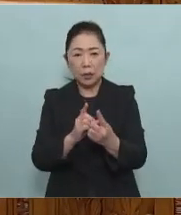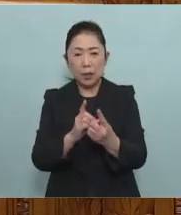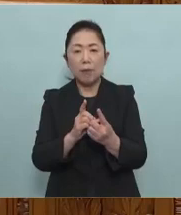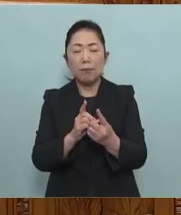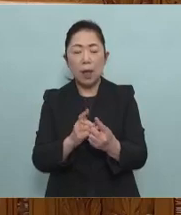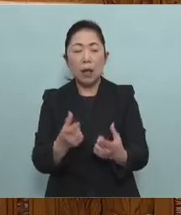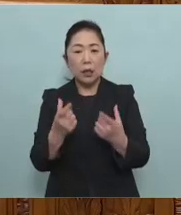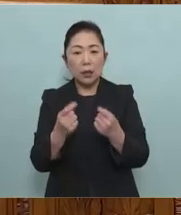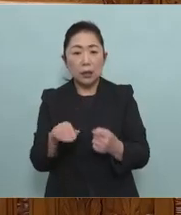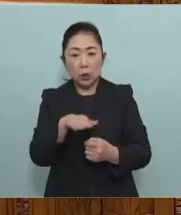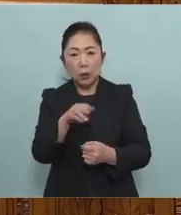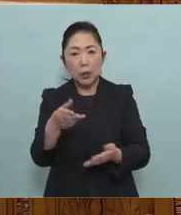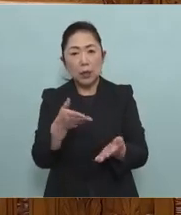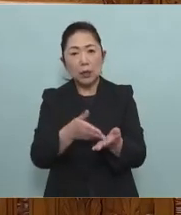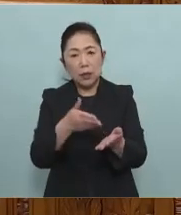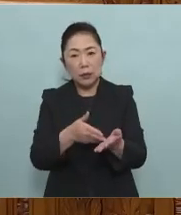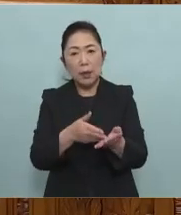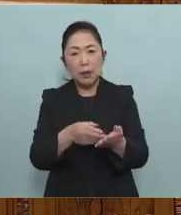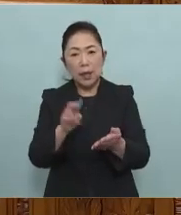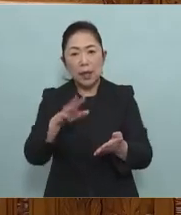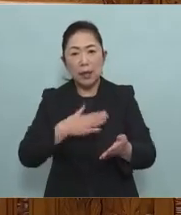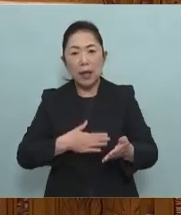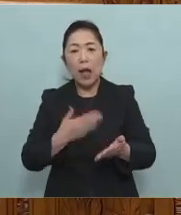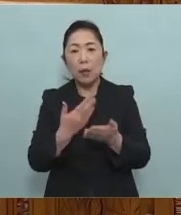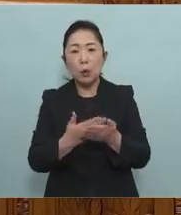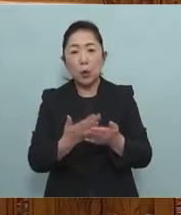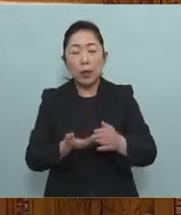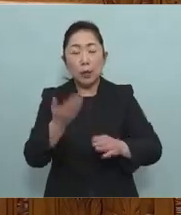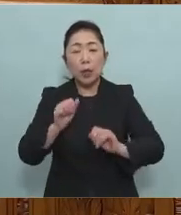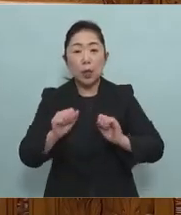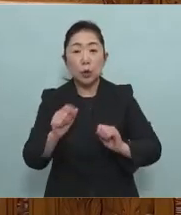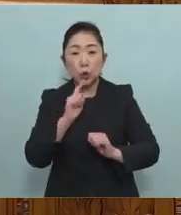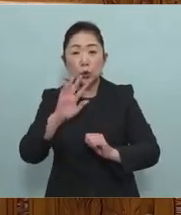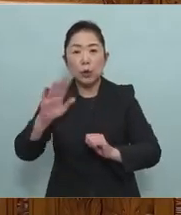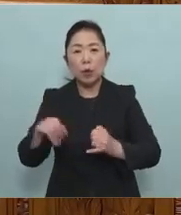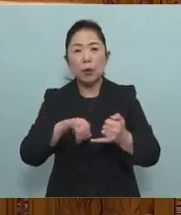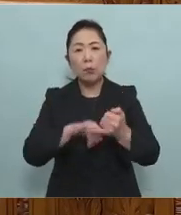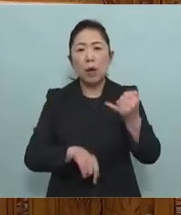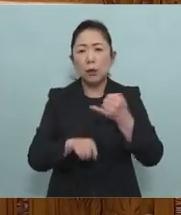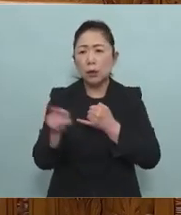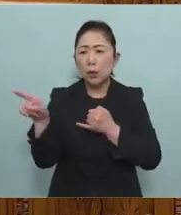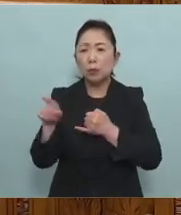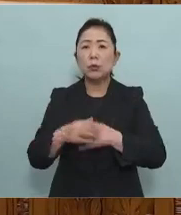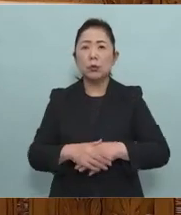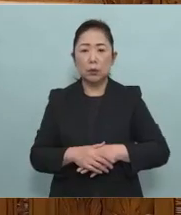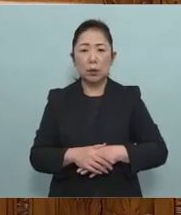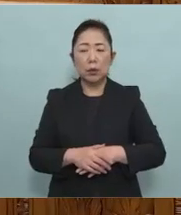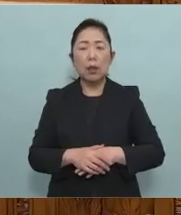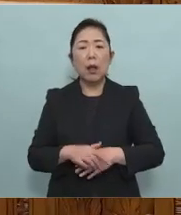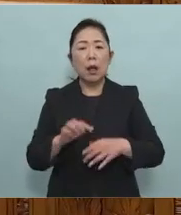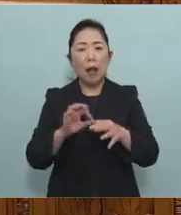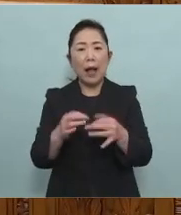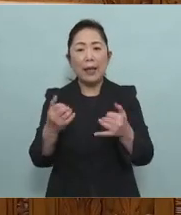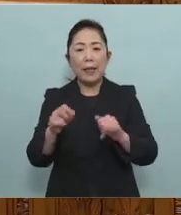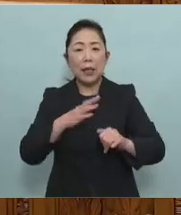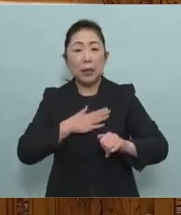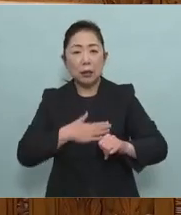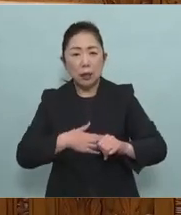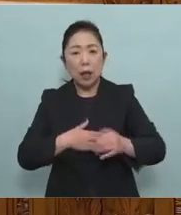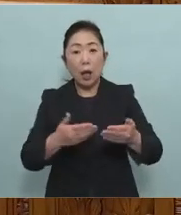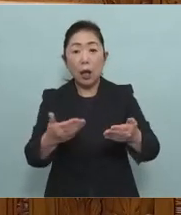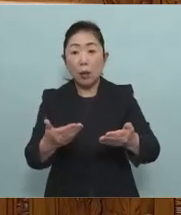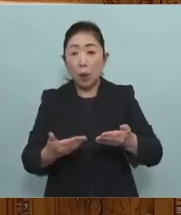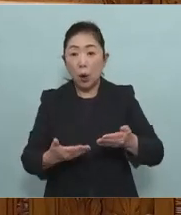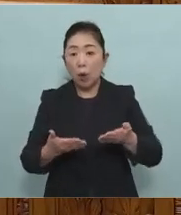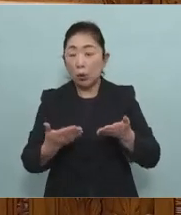約束したのではありませんか。にもかかわらず、海洋放出を決定ありきで進めるのは、関係者の理解が得られた